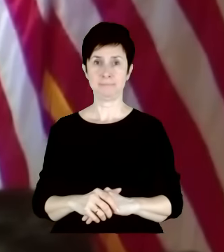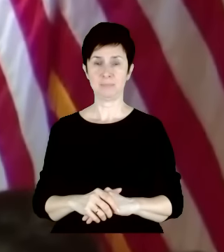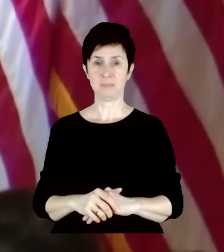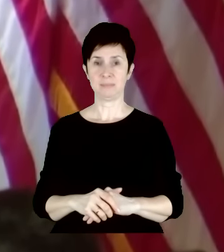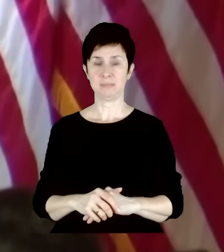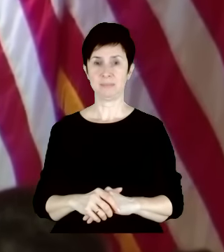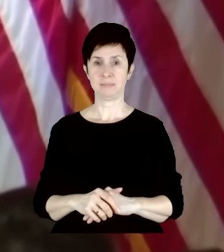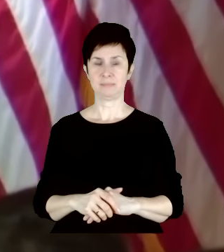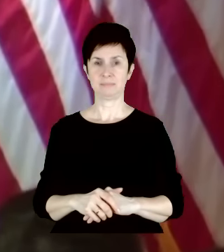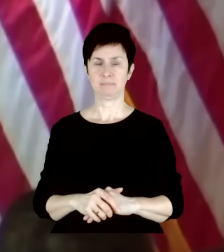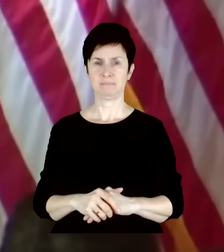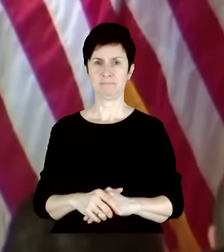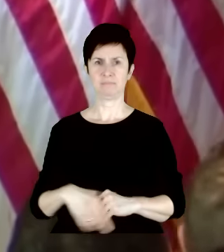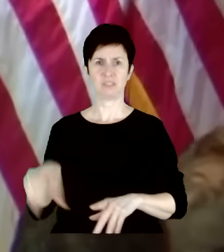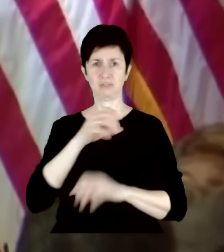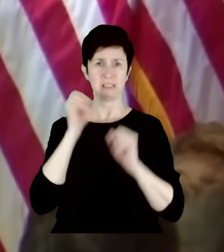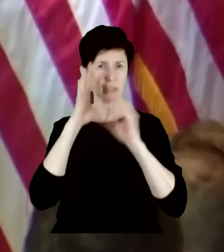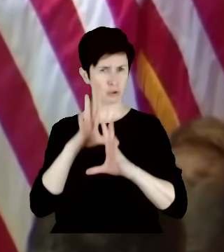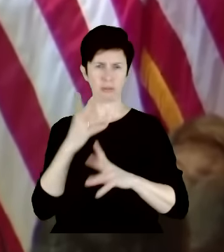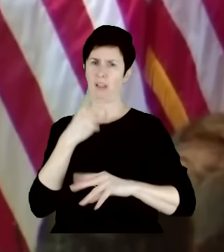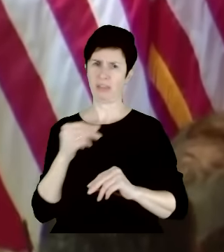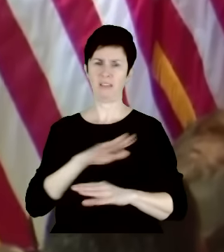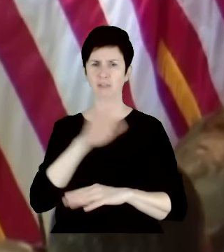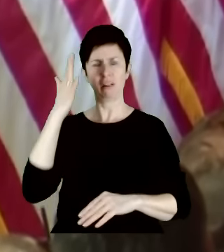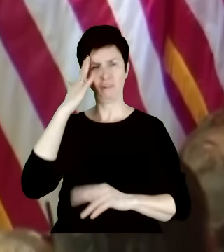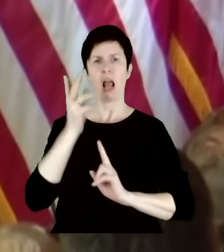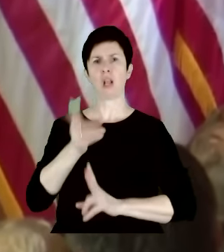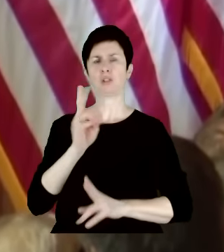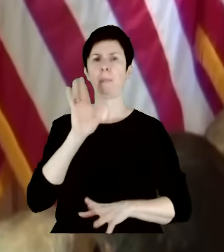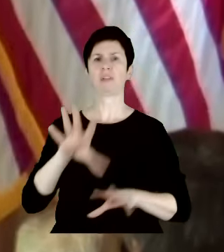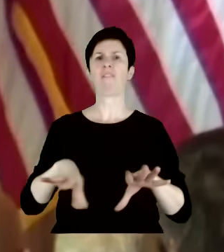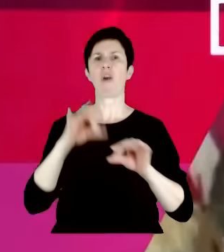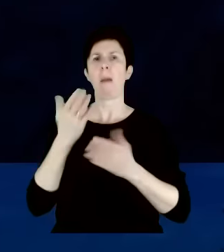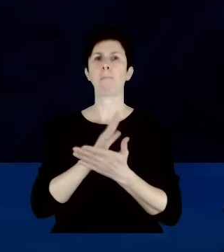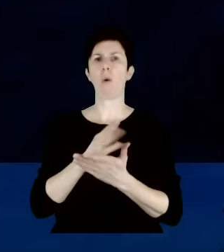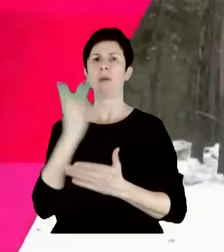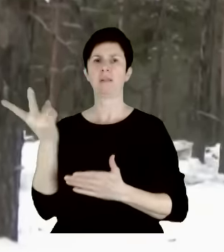Prawybory bez zaskoczeń. Wszystko wskazuje na to, że w listopadzie Amerykanie będą wybierać między Trumpem a Bidenem.